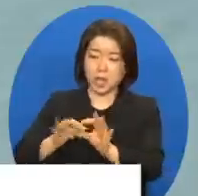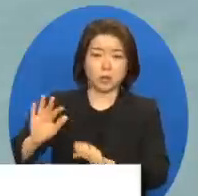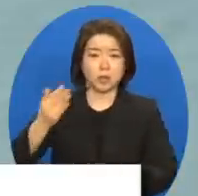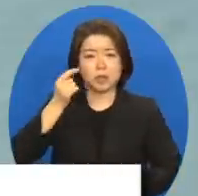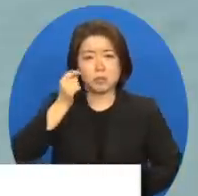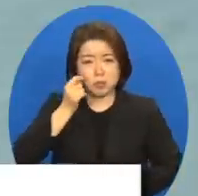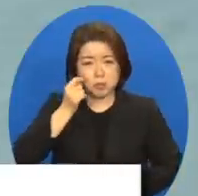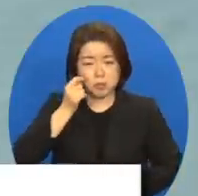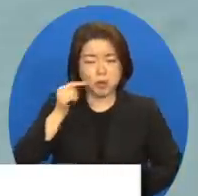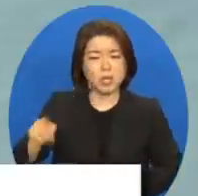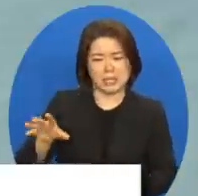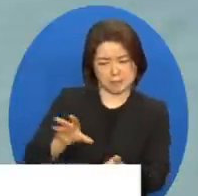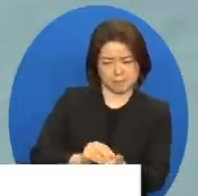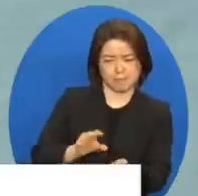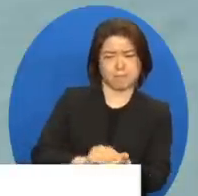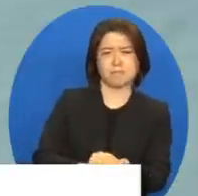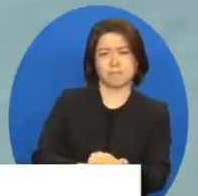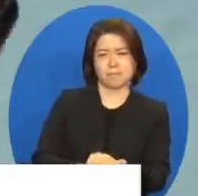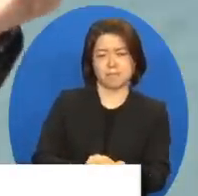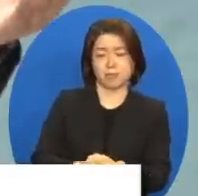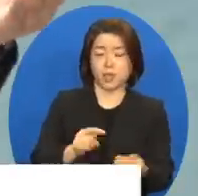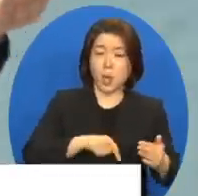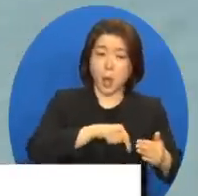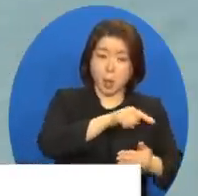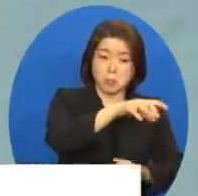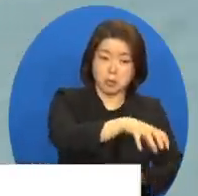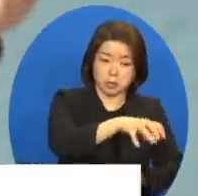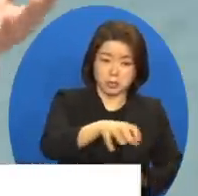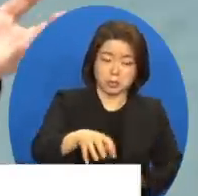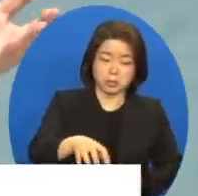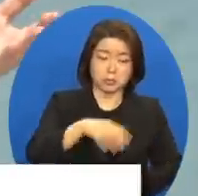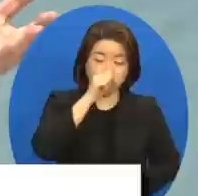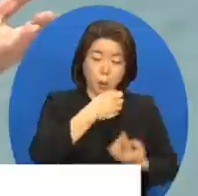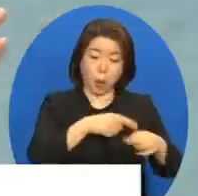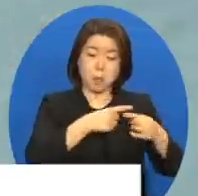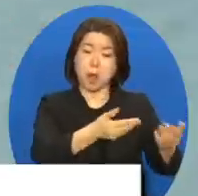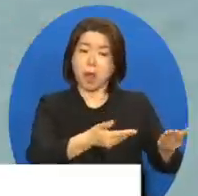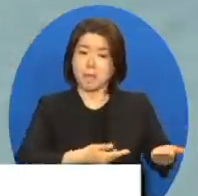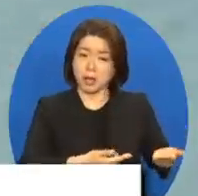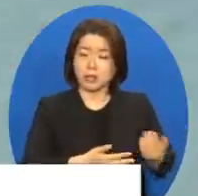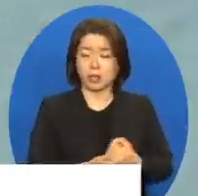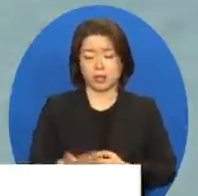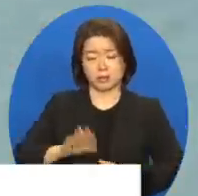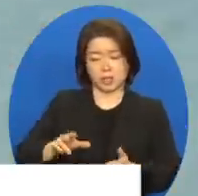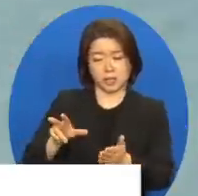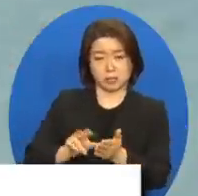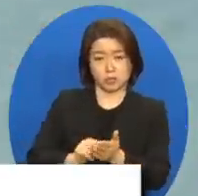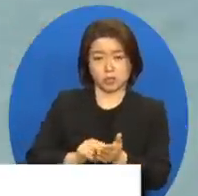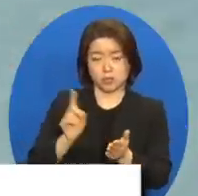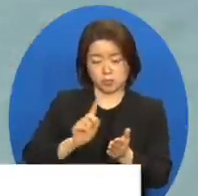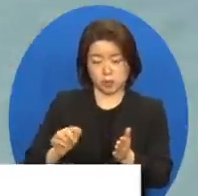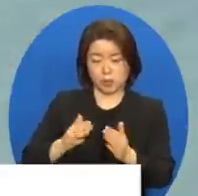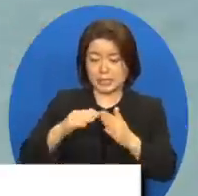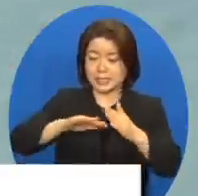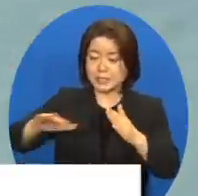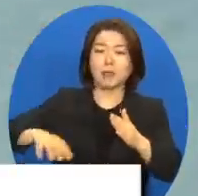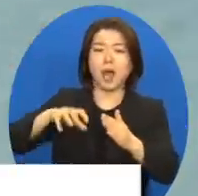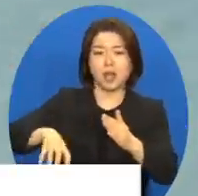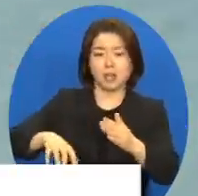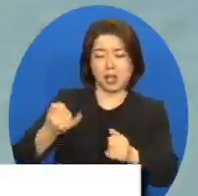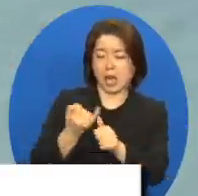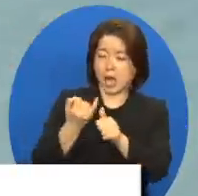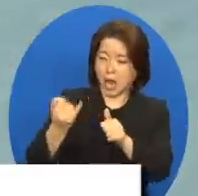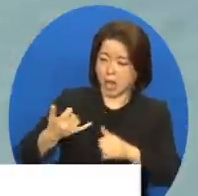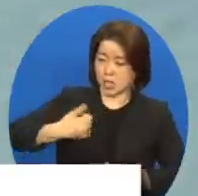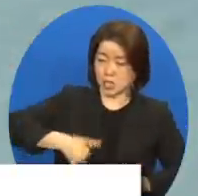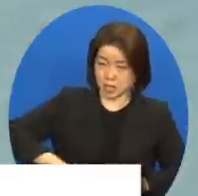그게 숙제였대요. 바깥에서는 그런 대로 좋은 평가를 받아요. 문제는 집에서 아내에게